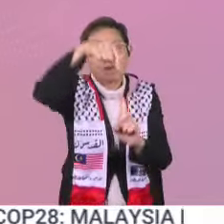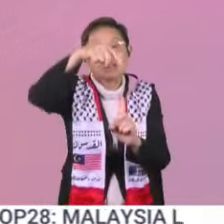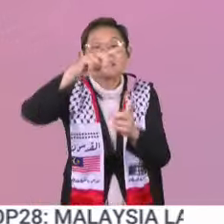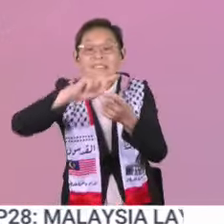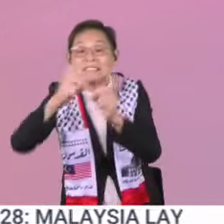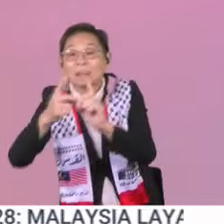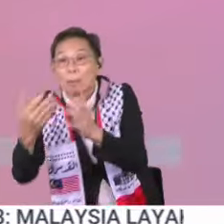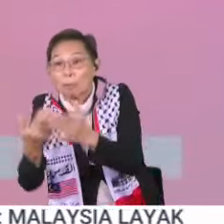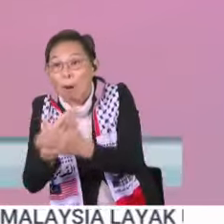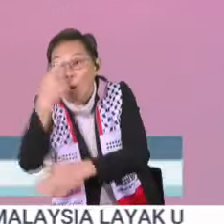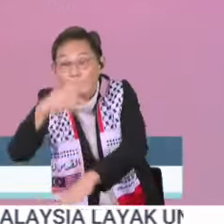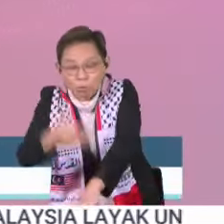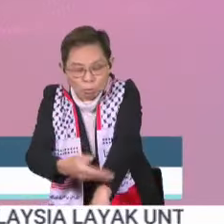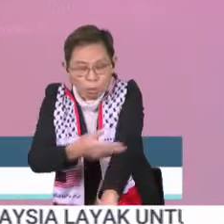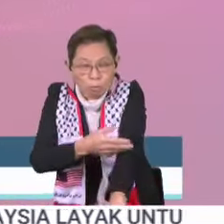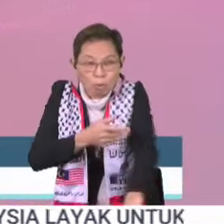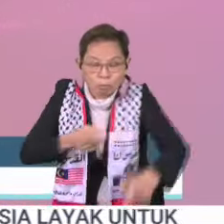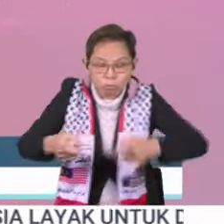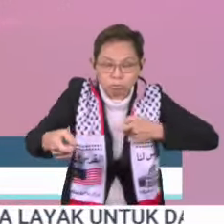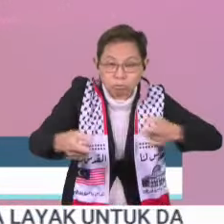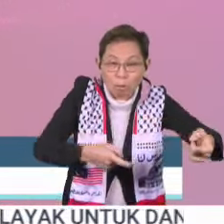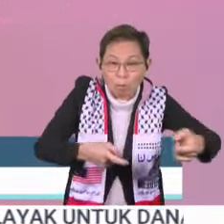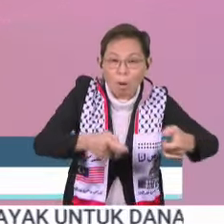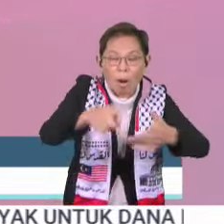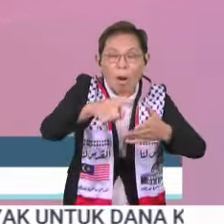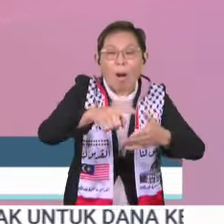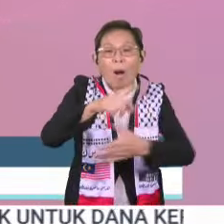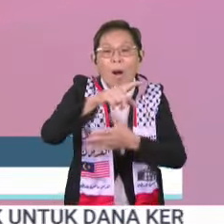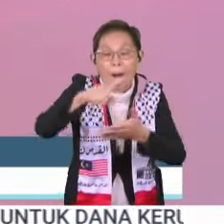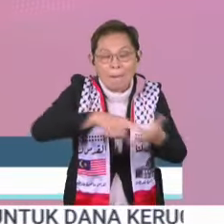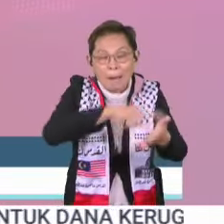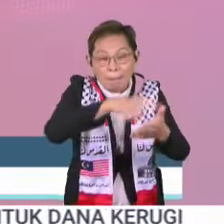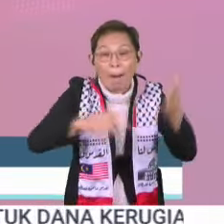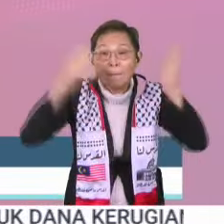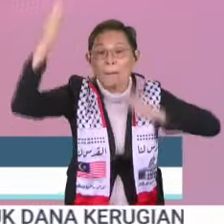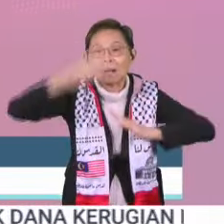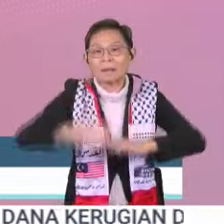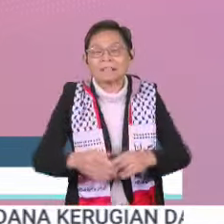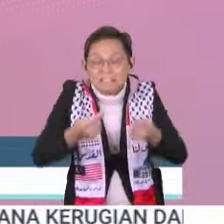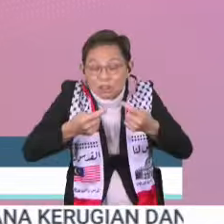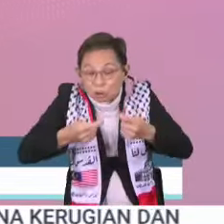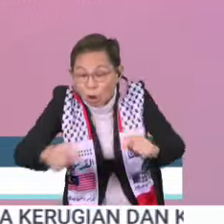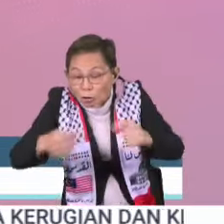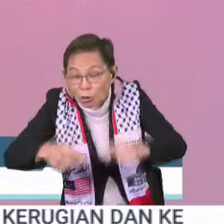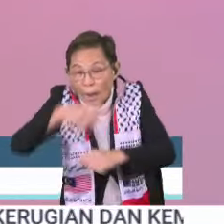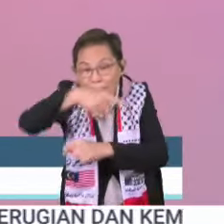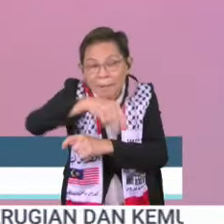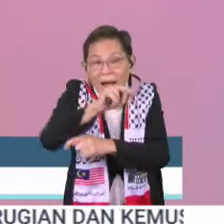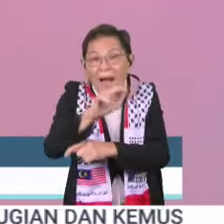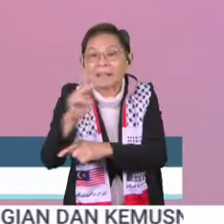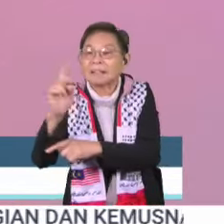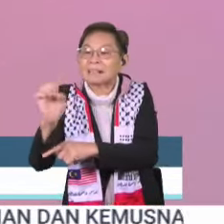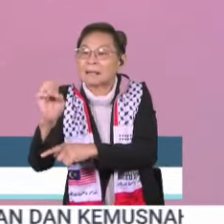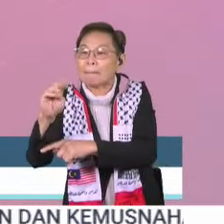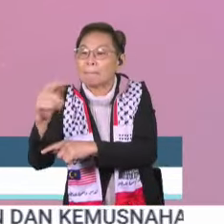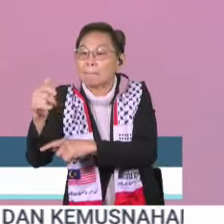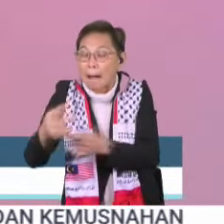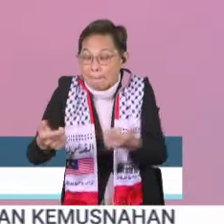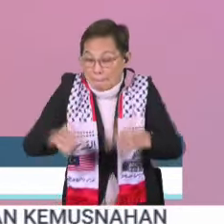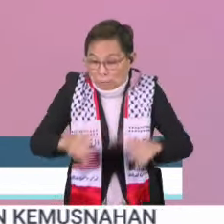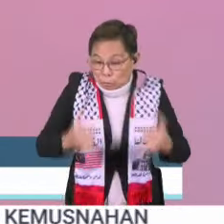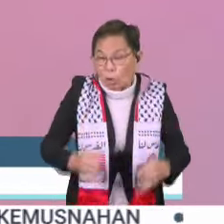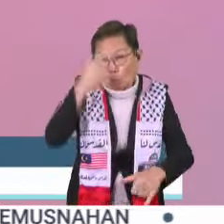baru bagi menambah baik sistem pengurusan pilihan raya di negara ini. Sistem berkenaan diuji pada PRK Kemaman yang berlangsung hari ini